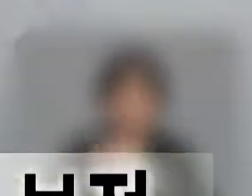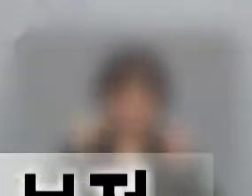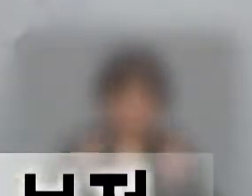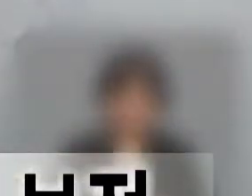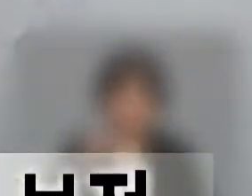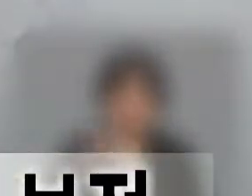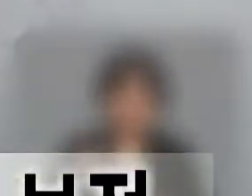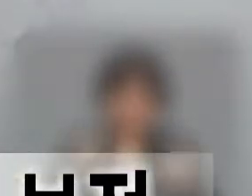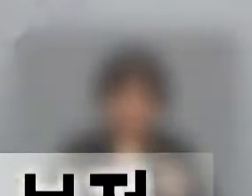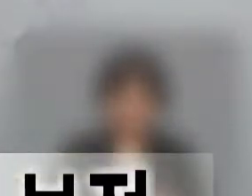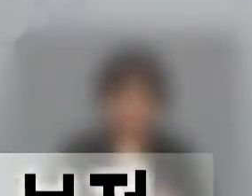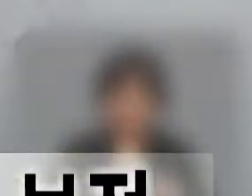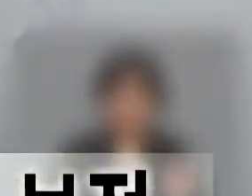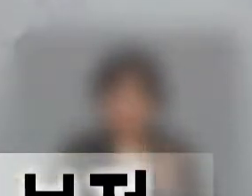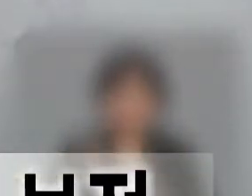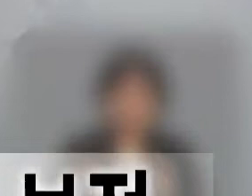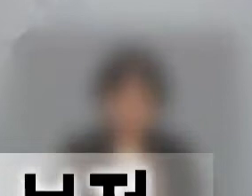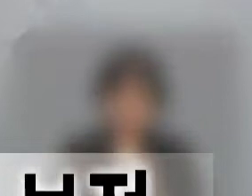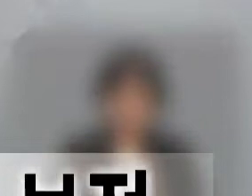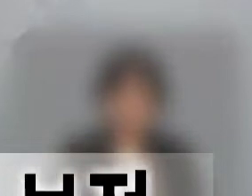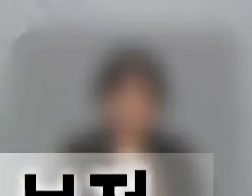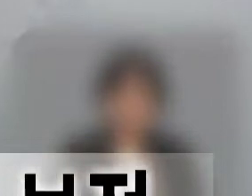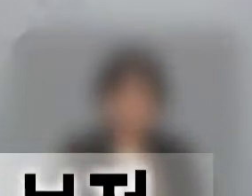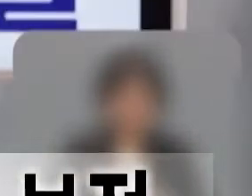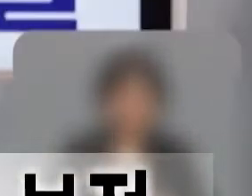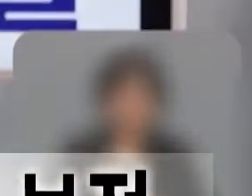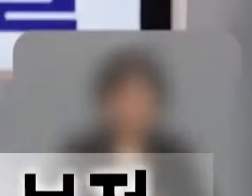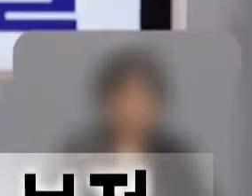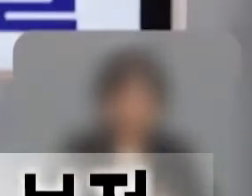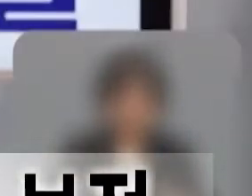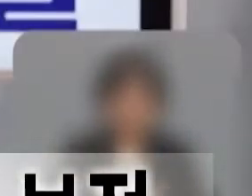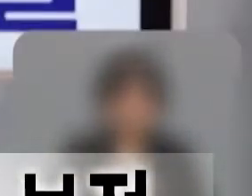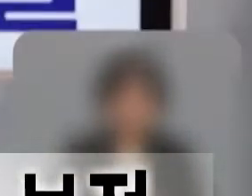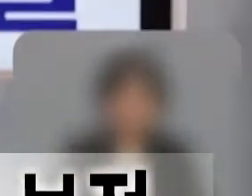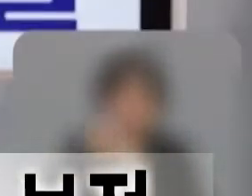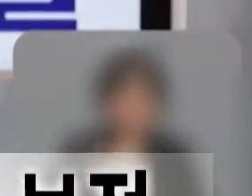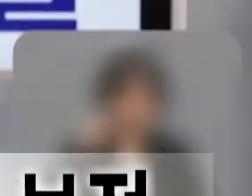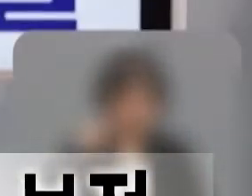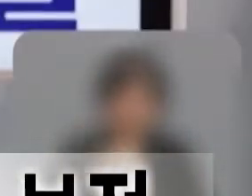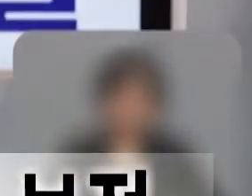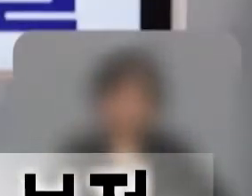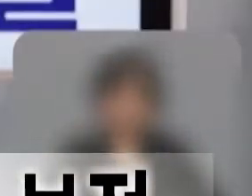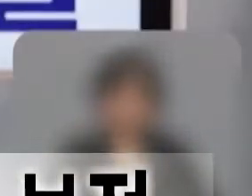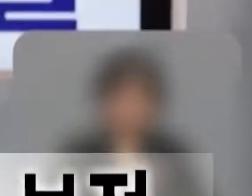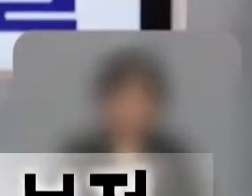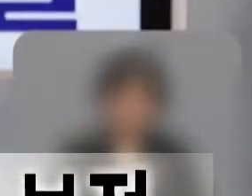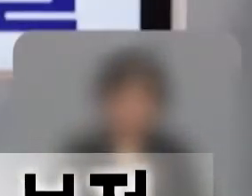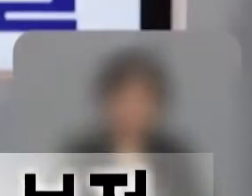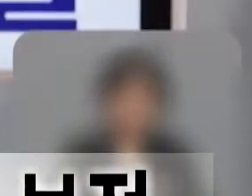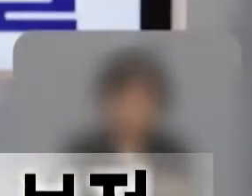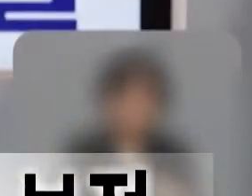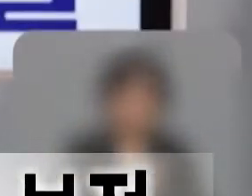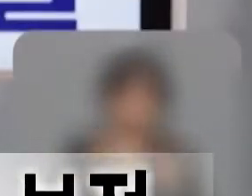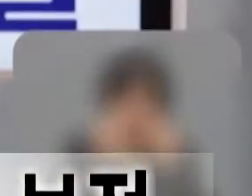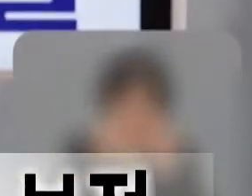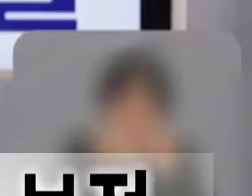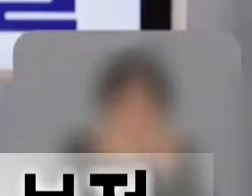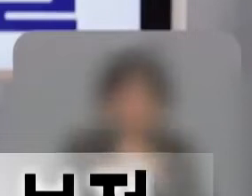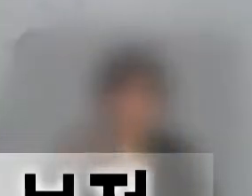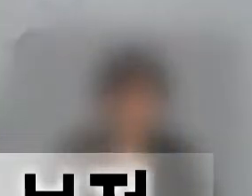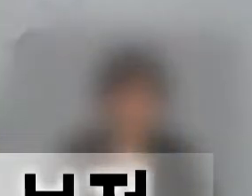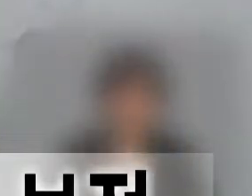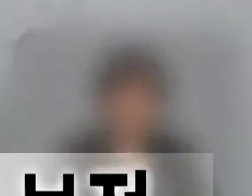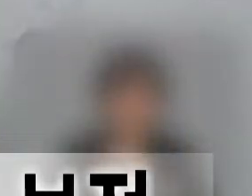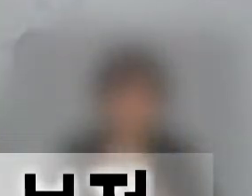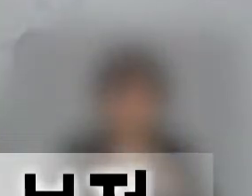보전받기 됐습니다 옥중에서 광주 서구 가배 출만한 송 후보는 명의 후보 가운데 2위로 낙선했지만